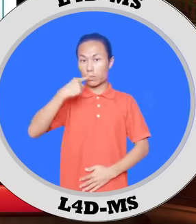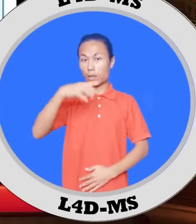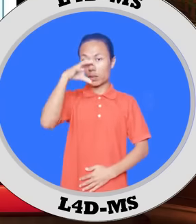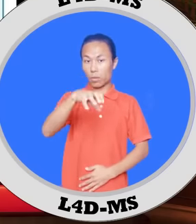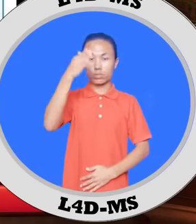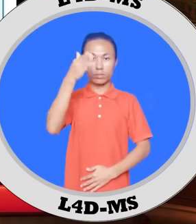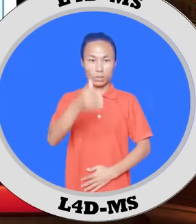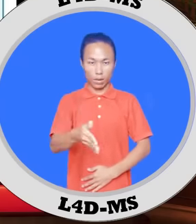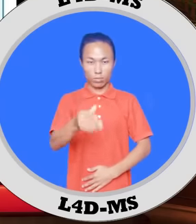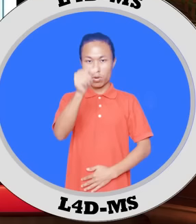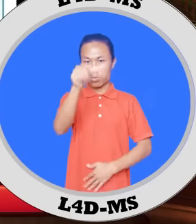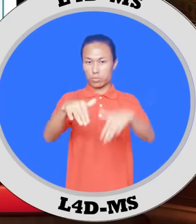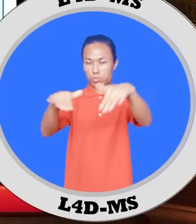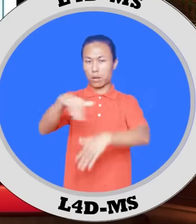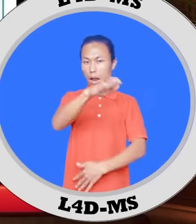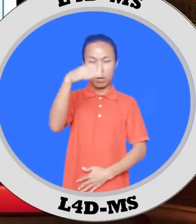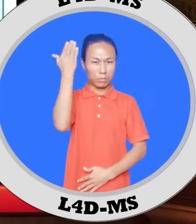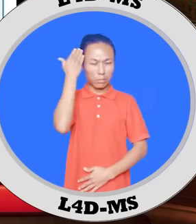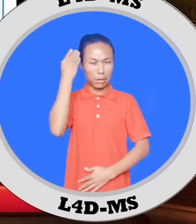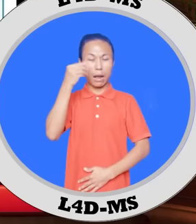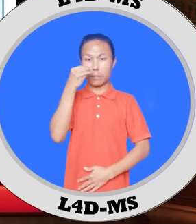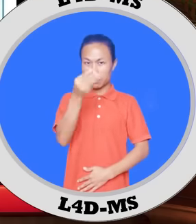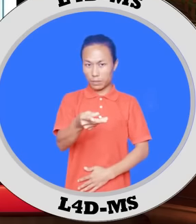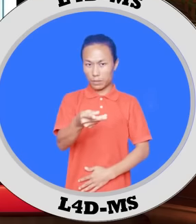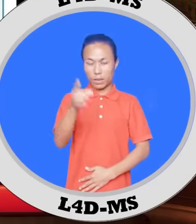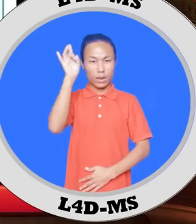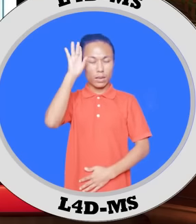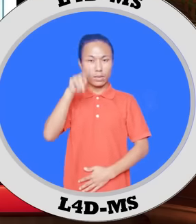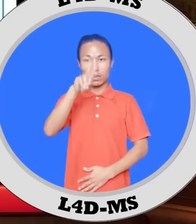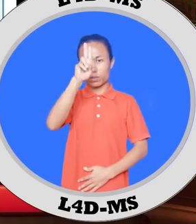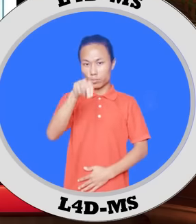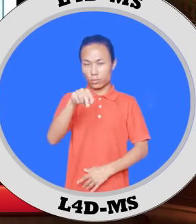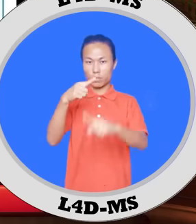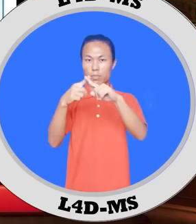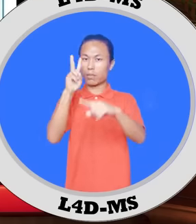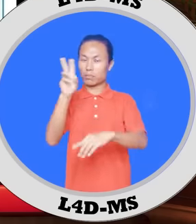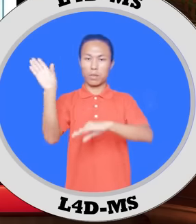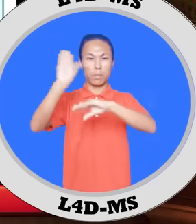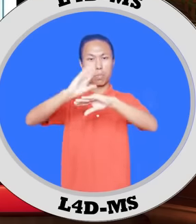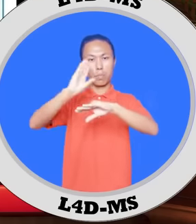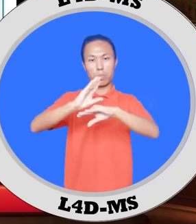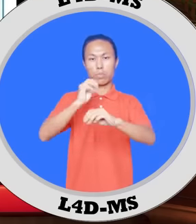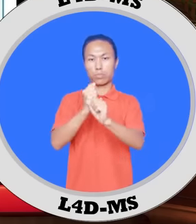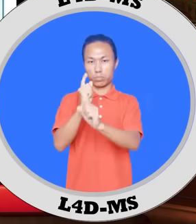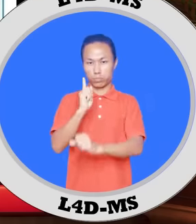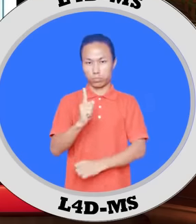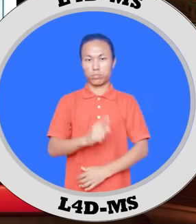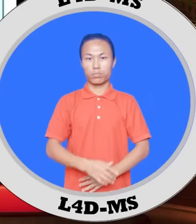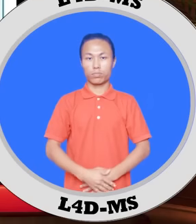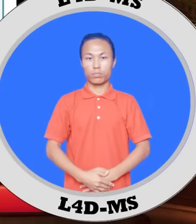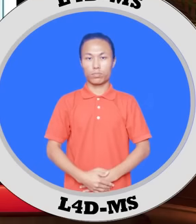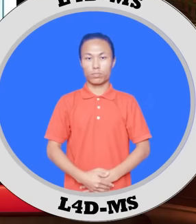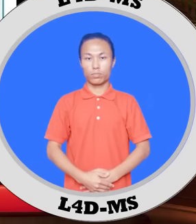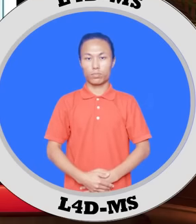အဲ့လောက်ကြီးကွာပြီးတော့လုတာနဲ့ဈေးနှစ်ဆတတ်တာပြည်သူကိုဒုက္ခပေးခြင်းလို့ဆိုတာပေါ်လွင်လွန်ပါတယ်ကုန်စည်နှုန်းက